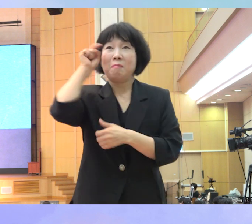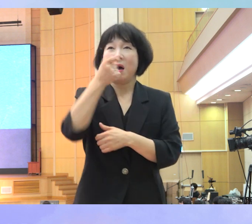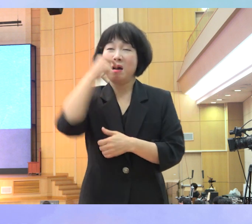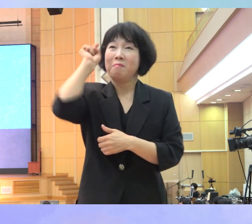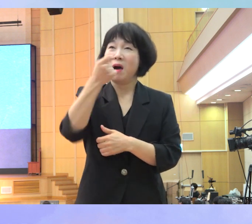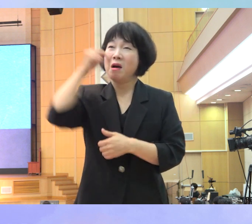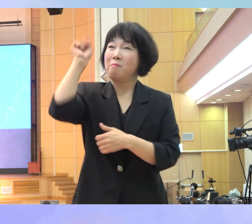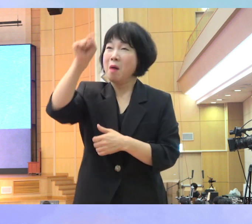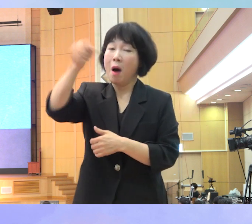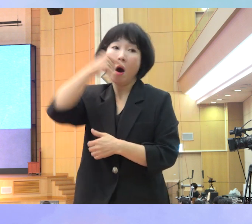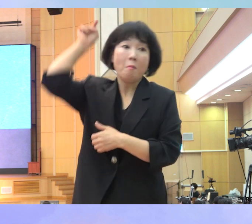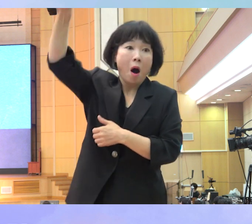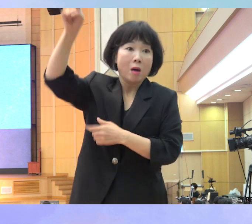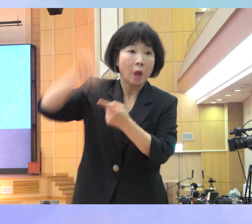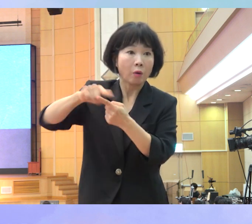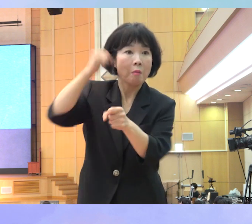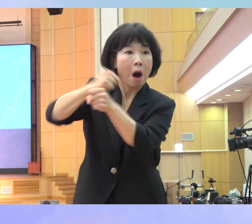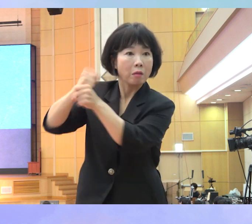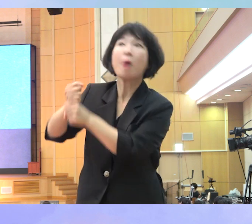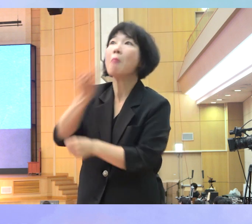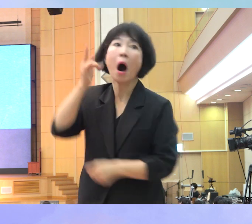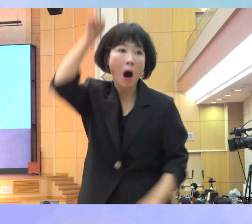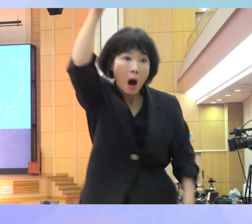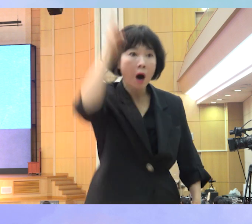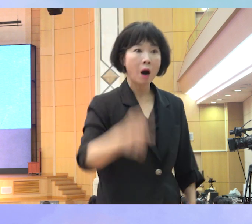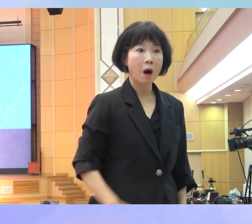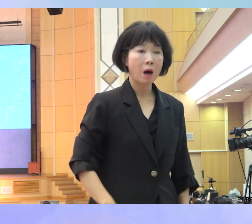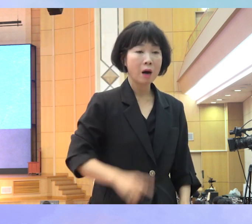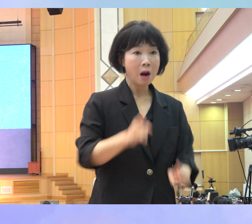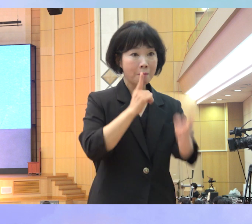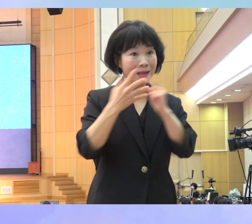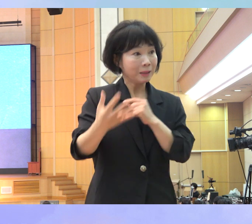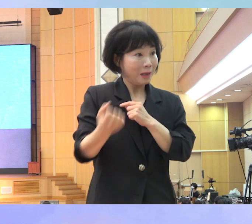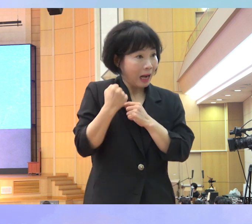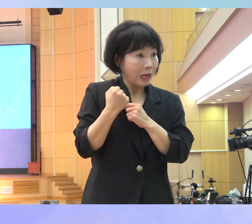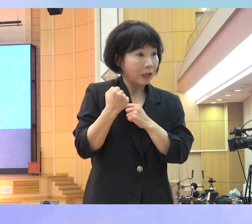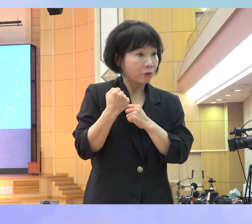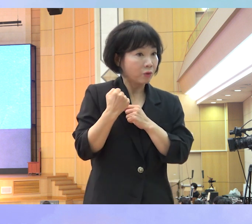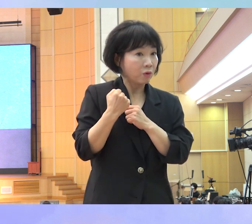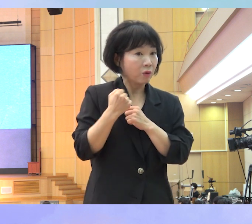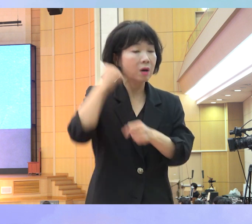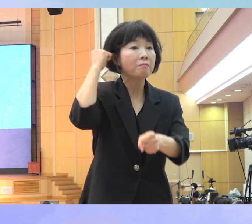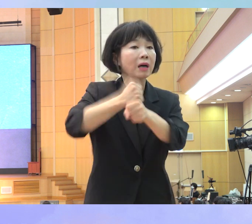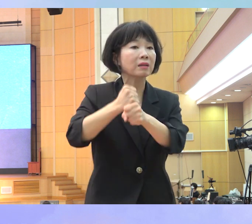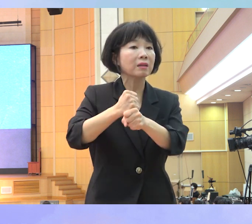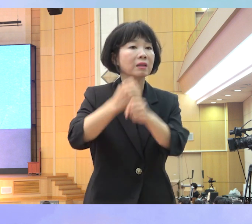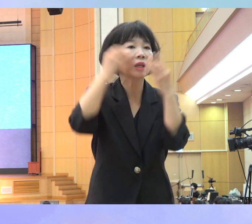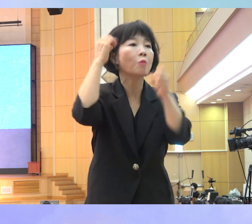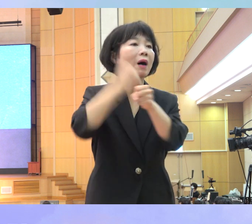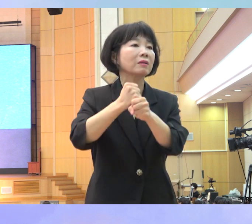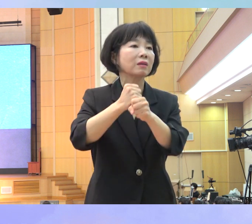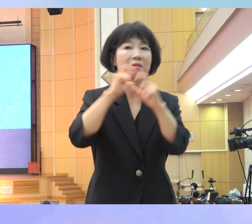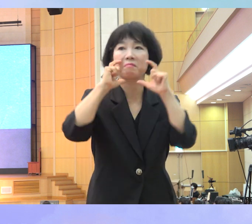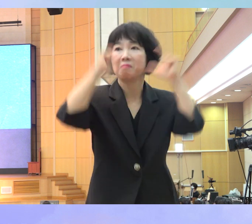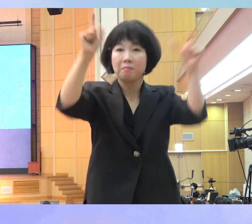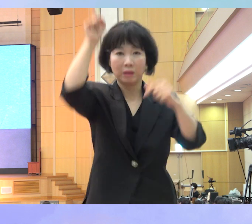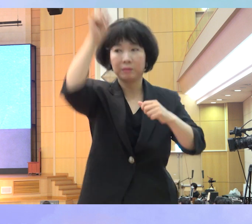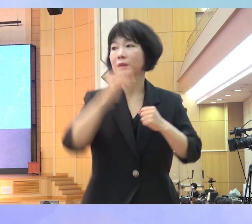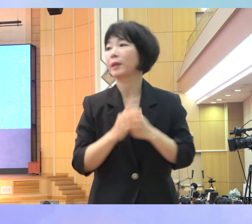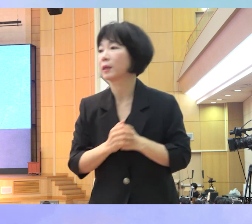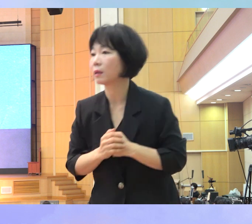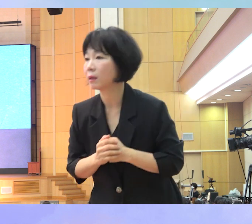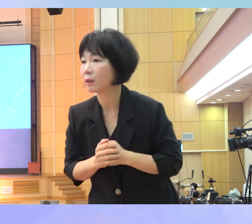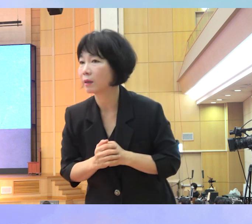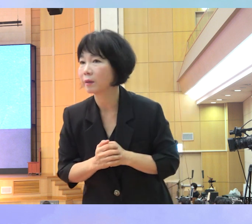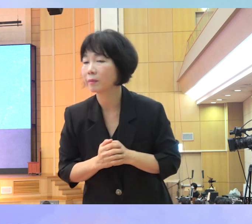있습니다. 그러면 그 말씀으로 하신 게 얼만큼 이 수명으로 계속 이루어지고 있습니까? 물론 사실 그 말을 하는 건